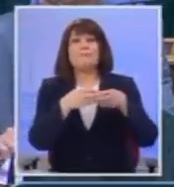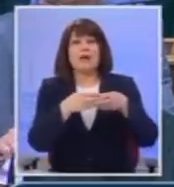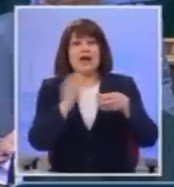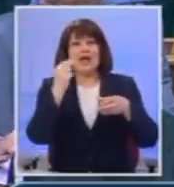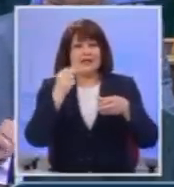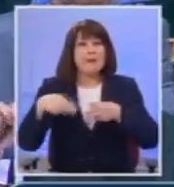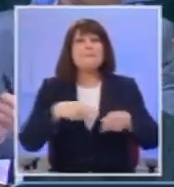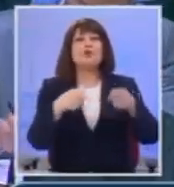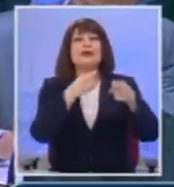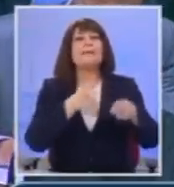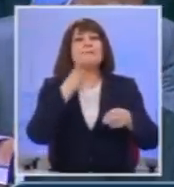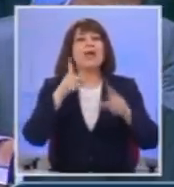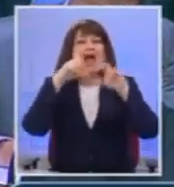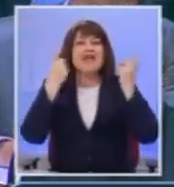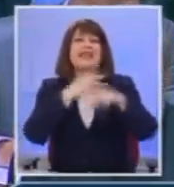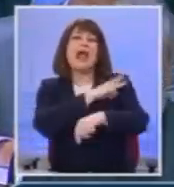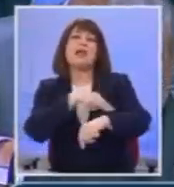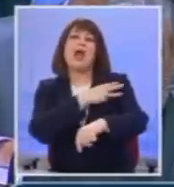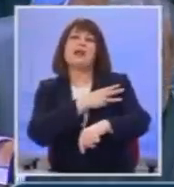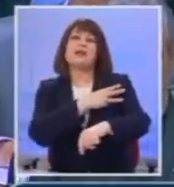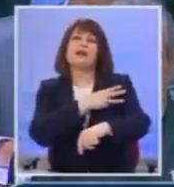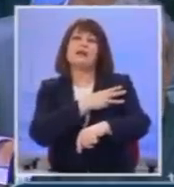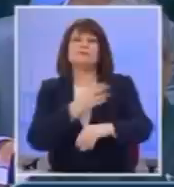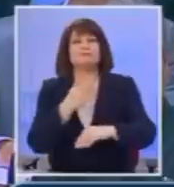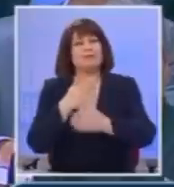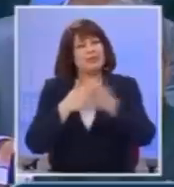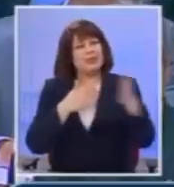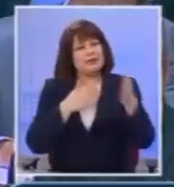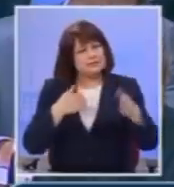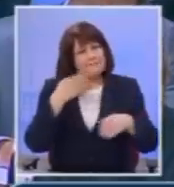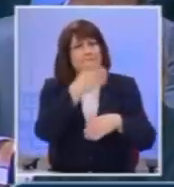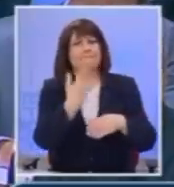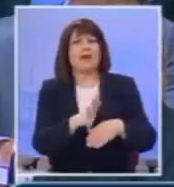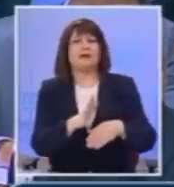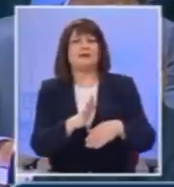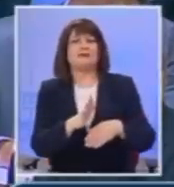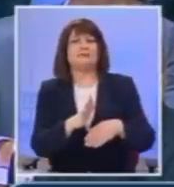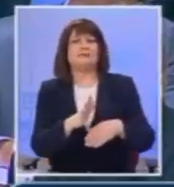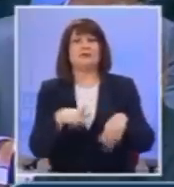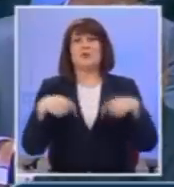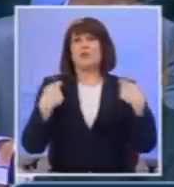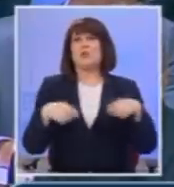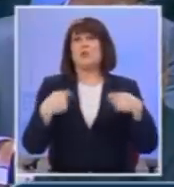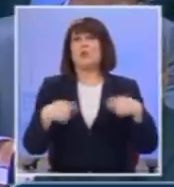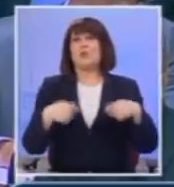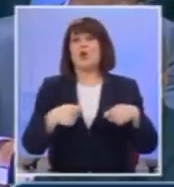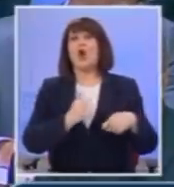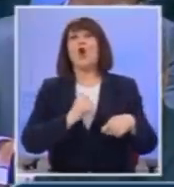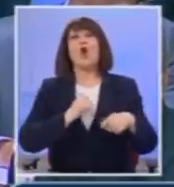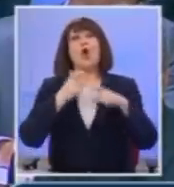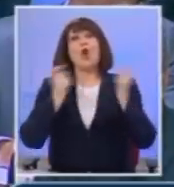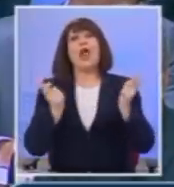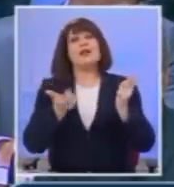Αγίους Αναργύρους. Στα δυτικά, πέρα από το ποτάμι. Καμία σχέση με το κολέγιο, κύριε Μπαλτά. Είδαμε